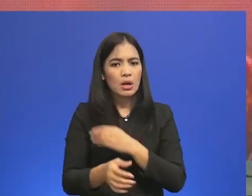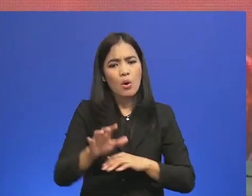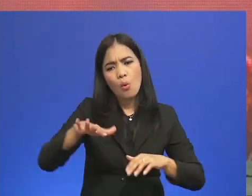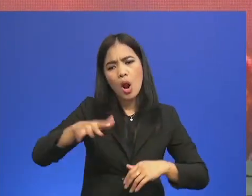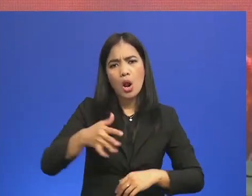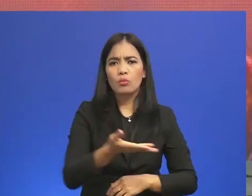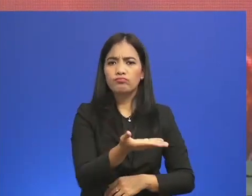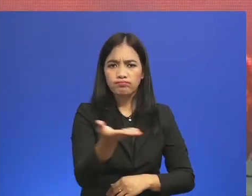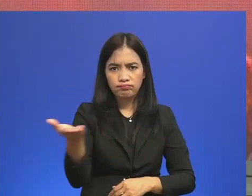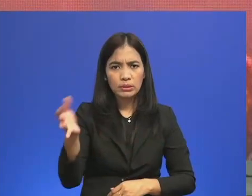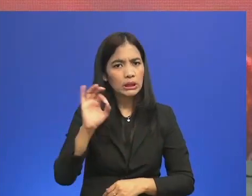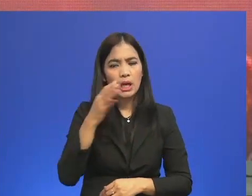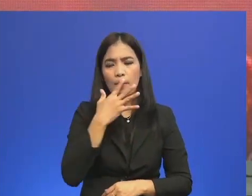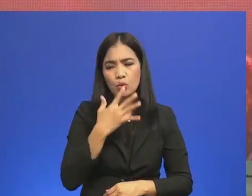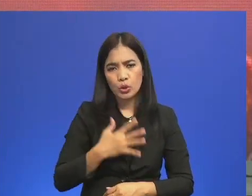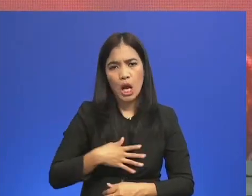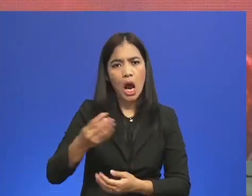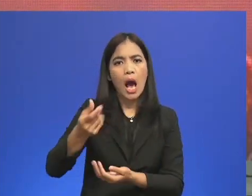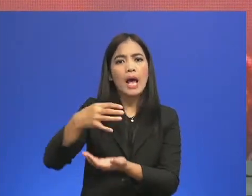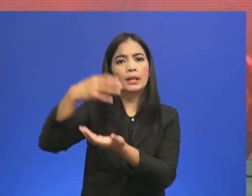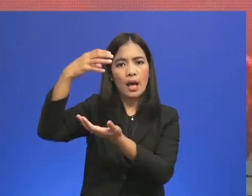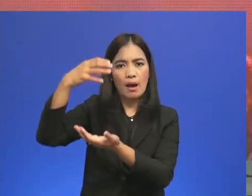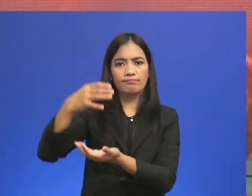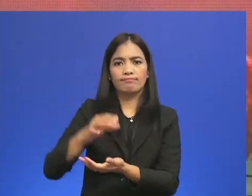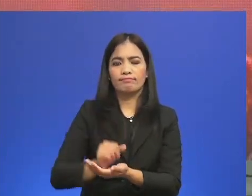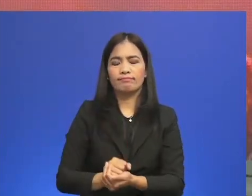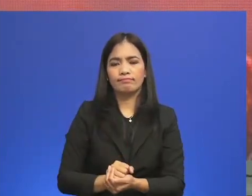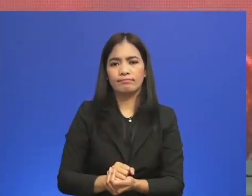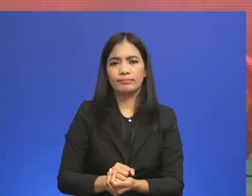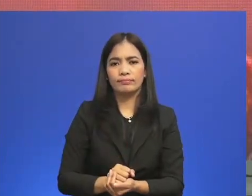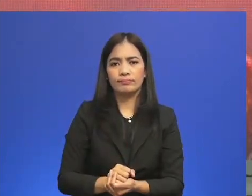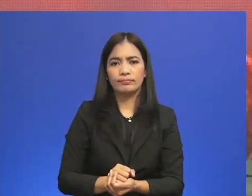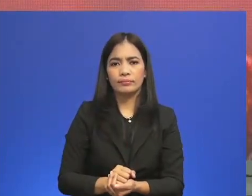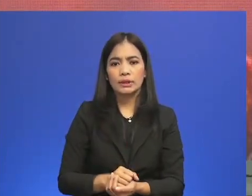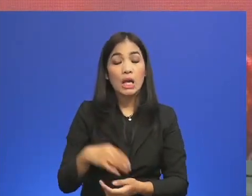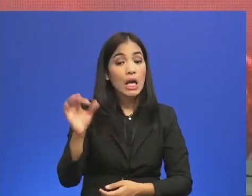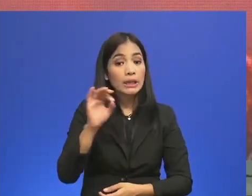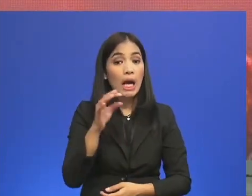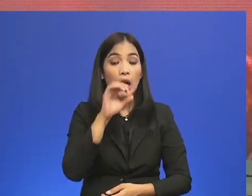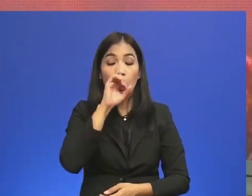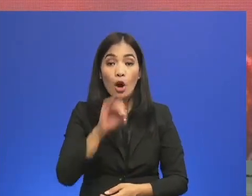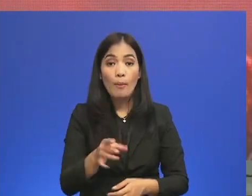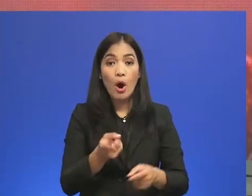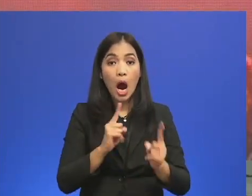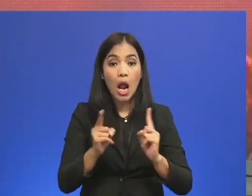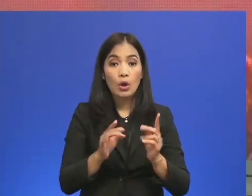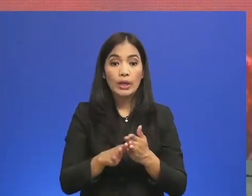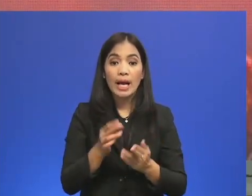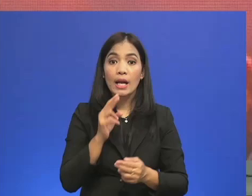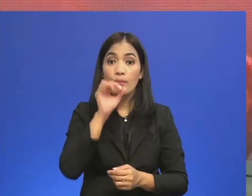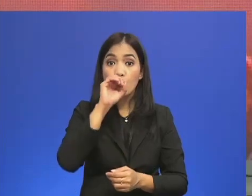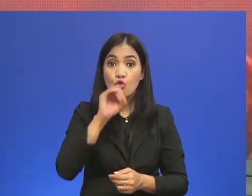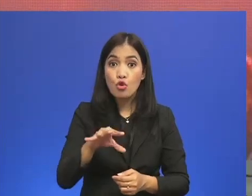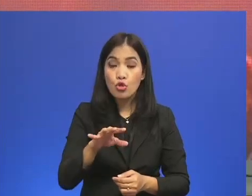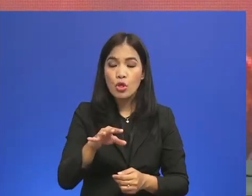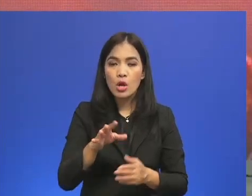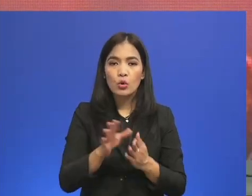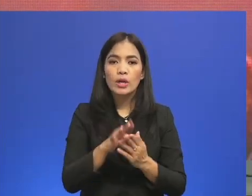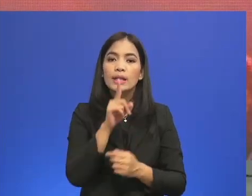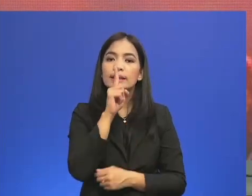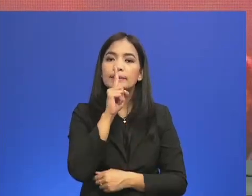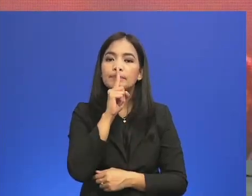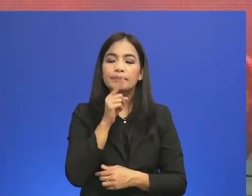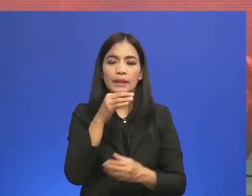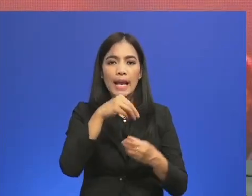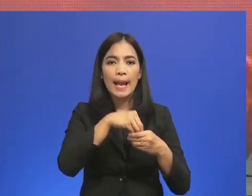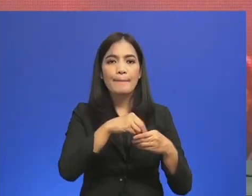Anda tidak memiliki harta. Ya, tapi tidak usah dibicarakan dengan mulut, cukup disimpan di